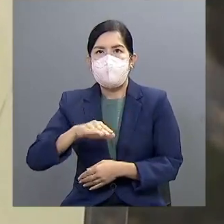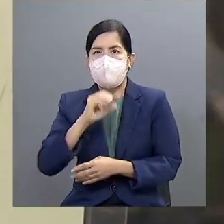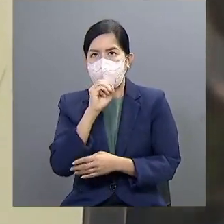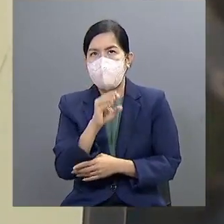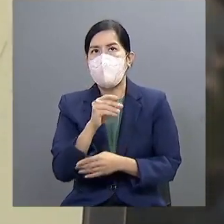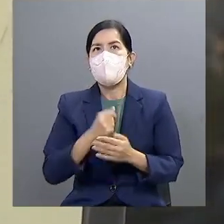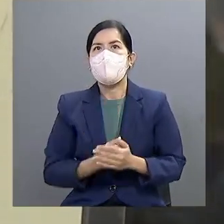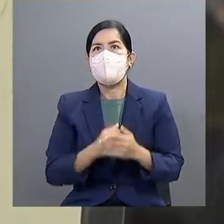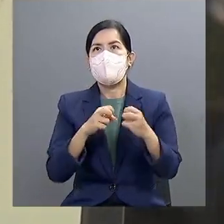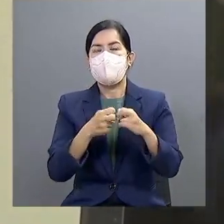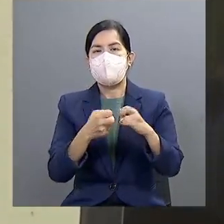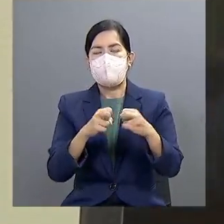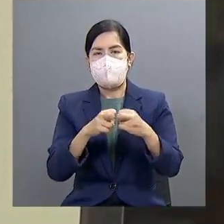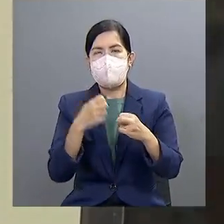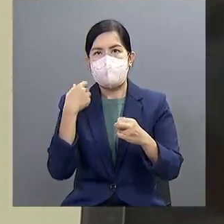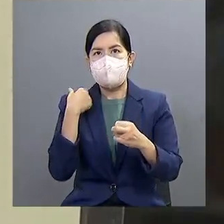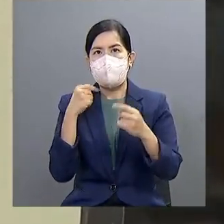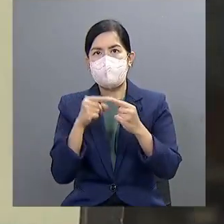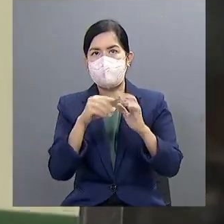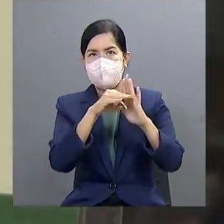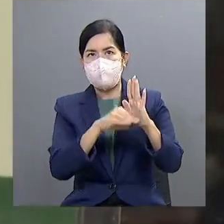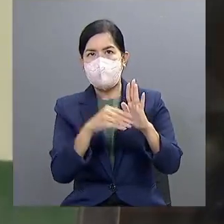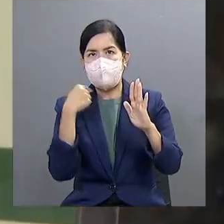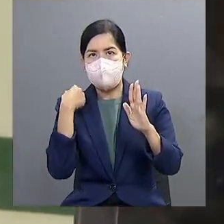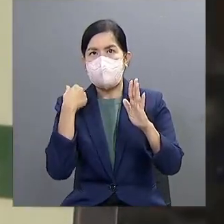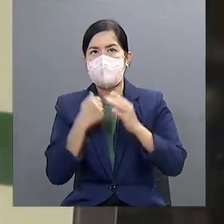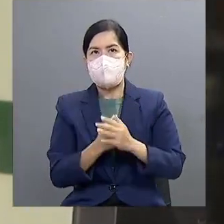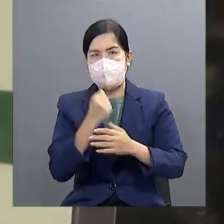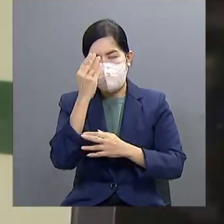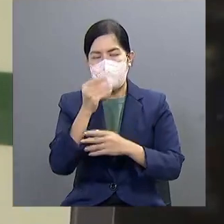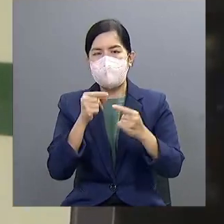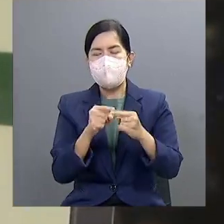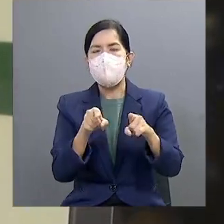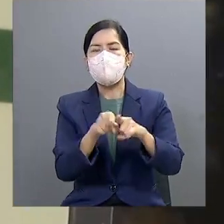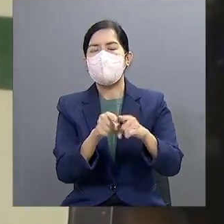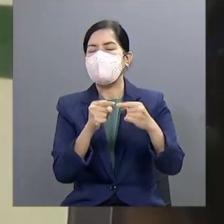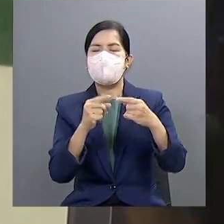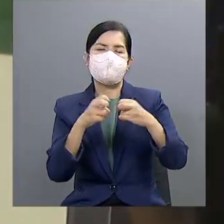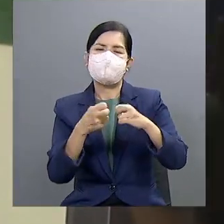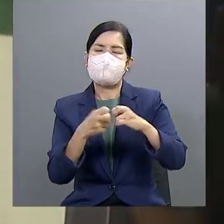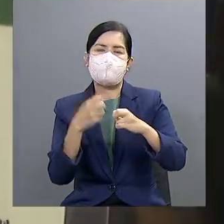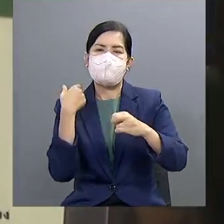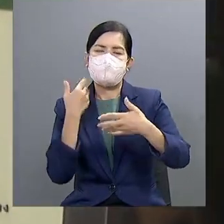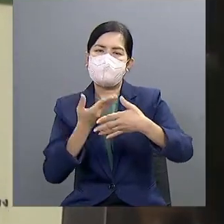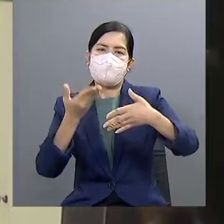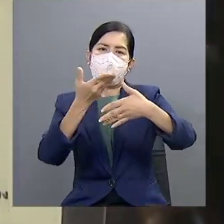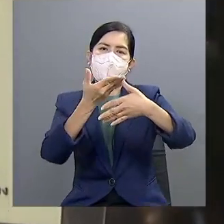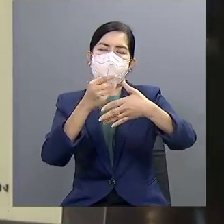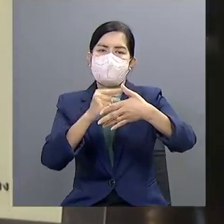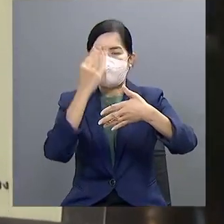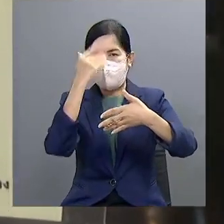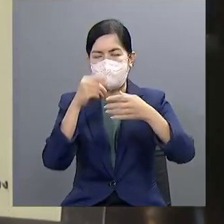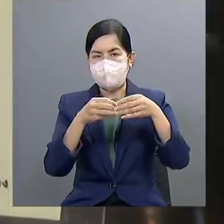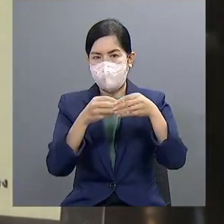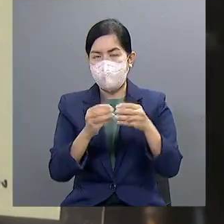าผ่านราชวิทยาลัยคงจะเป็นเพียงแค่ยอดภูเขาน้ำแข็งของปัญหาเท่านั้นเนื่องจากคนที่มีอาการหนักถึงจะ